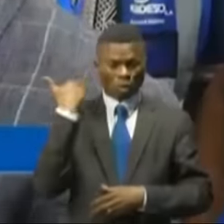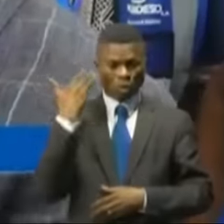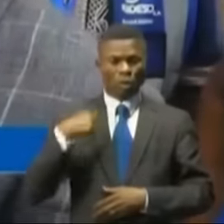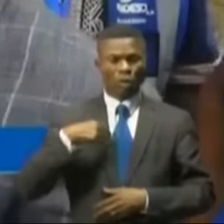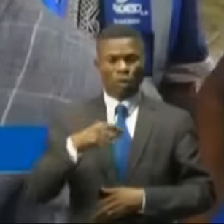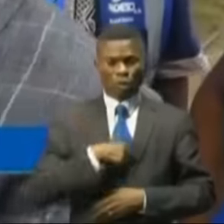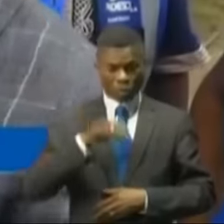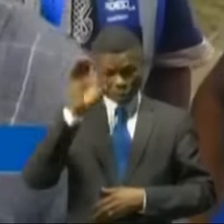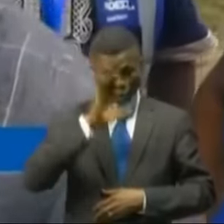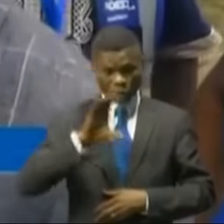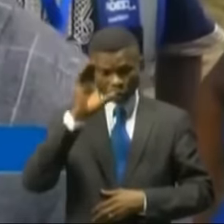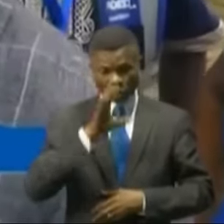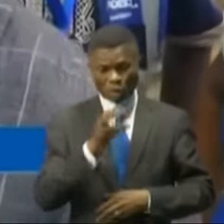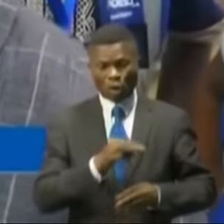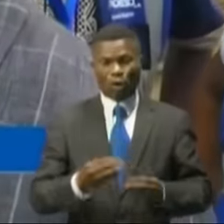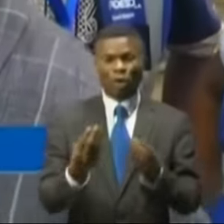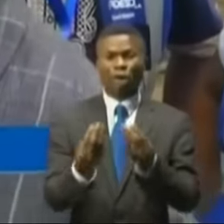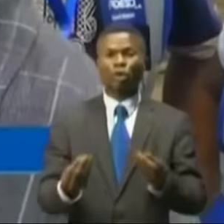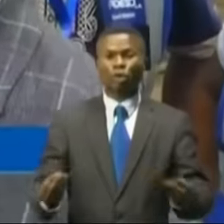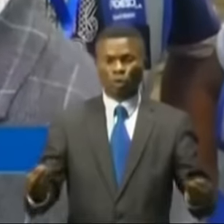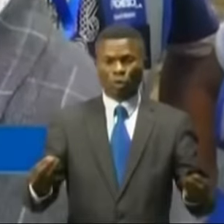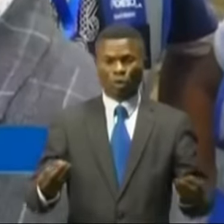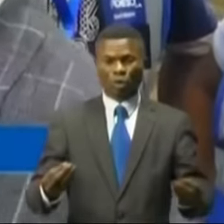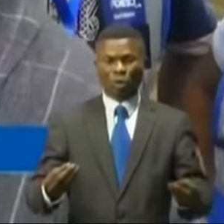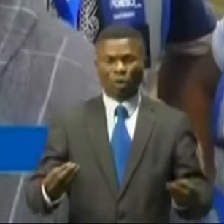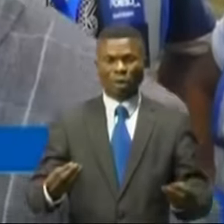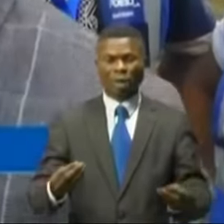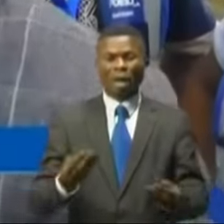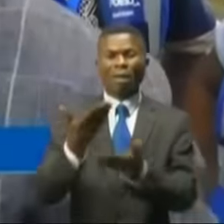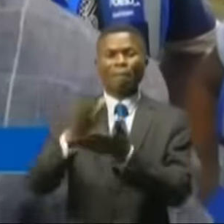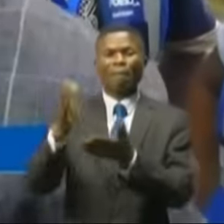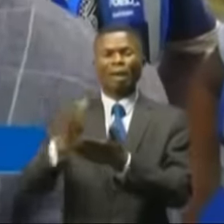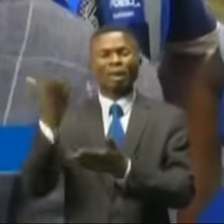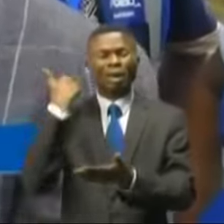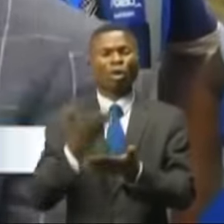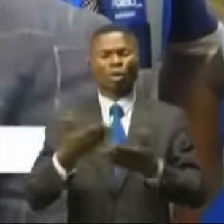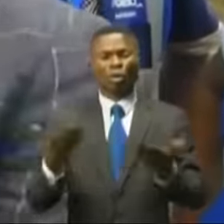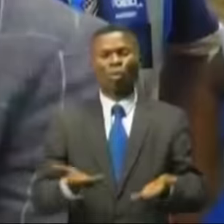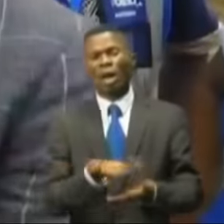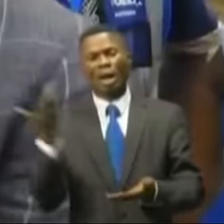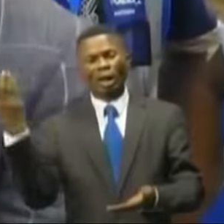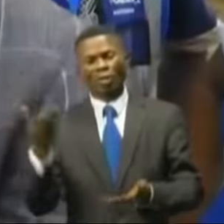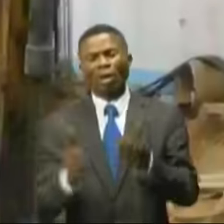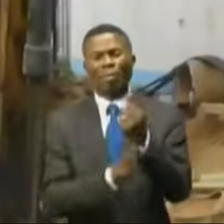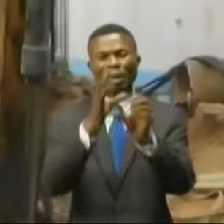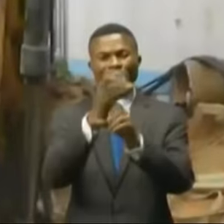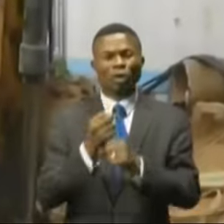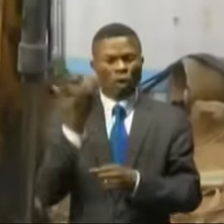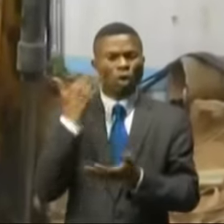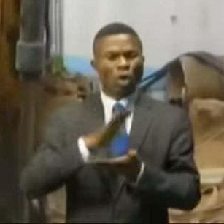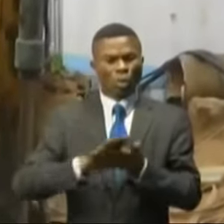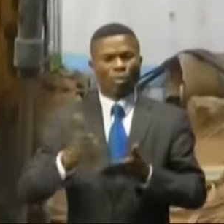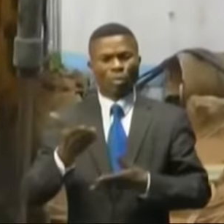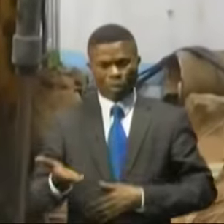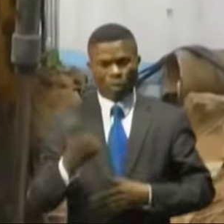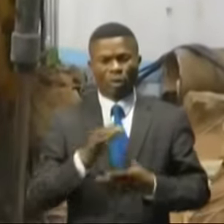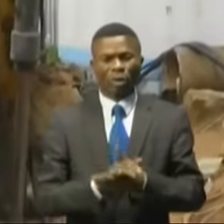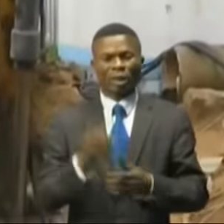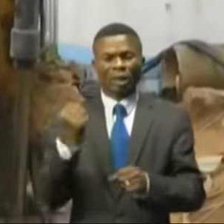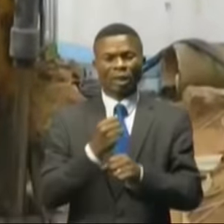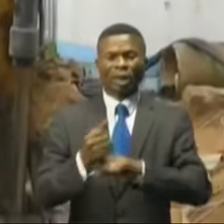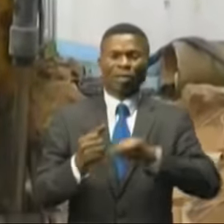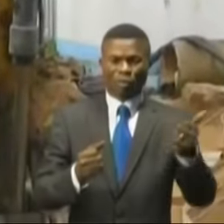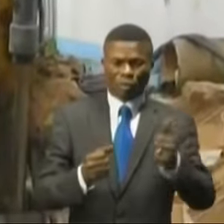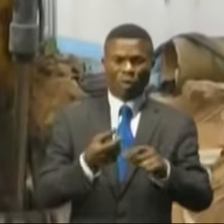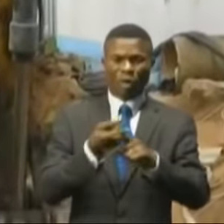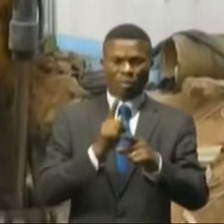train de chercher les voies et moyens. Comment évacuer cette eau pour que les abonnés reçoivent de l'eau? D'autres travaux, des postes